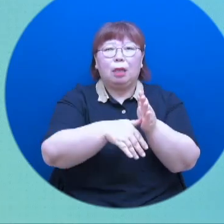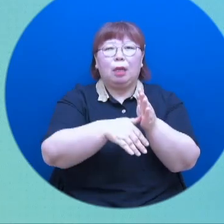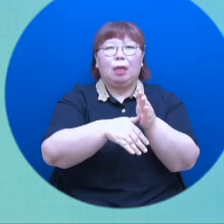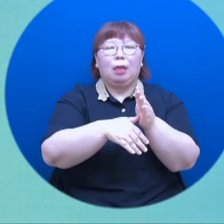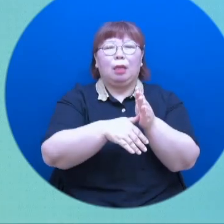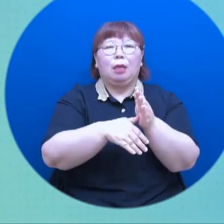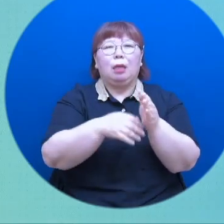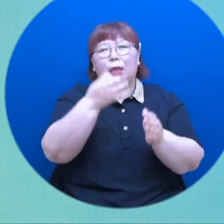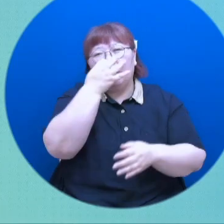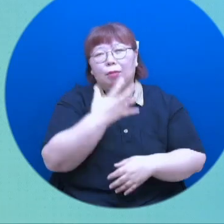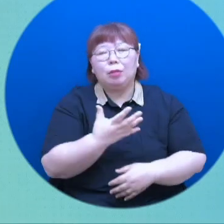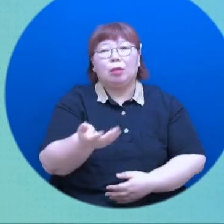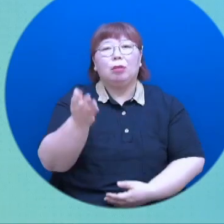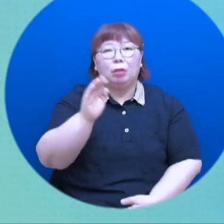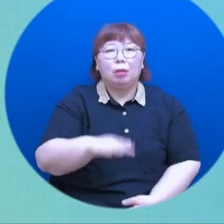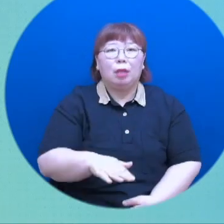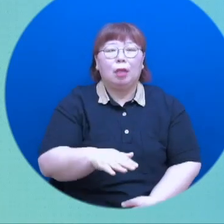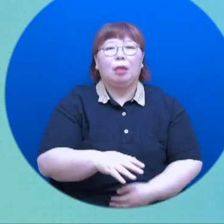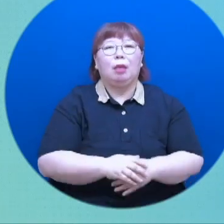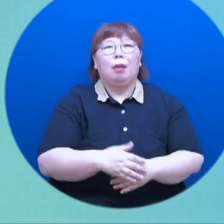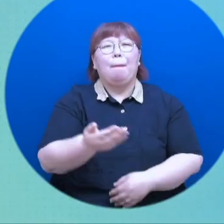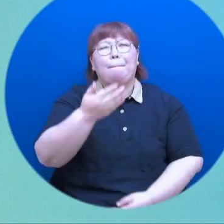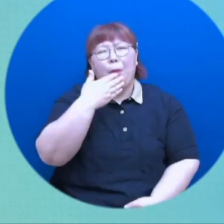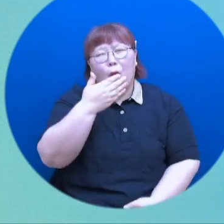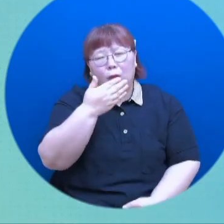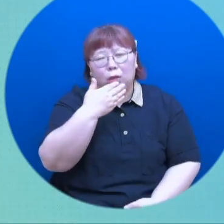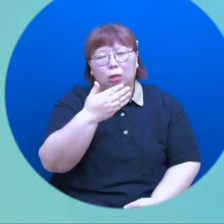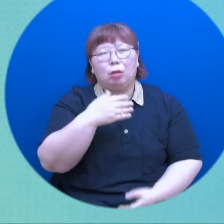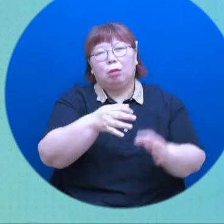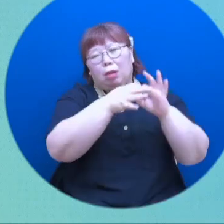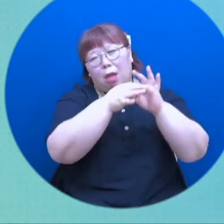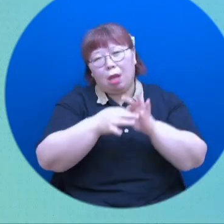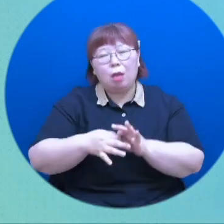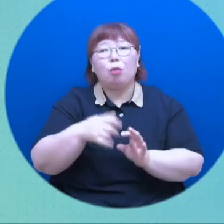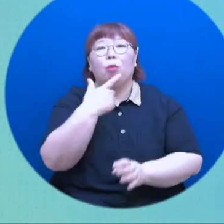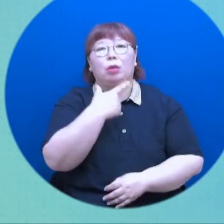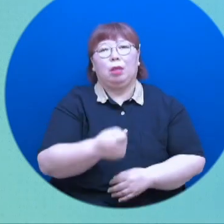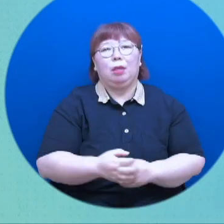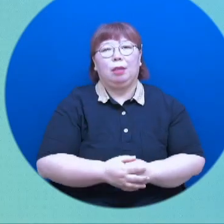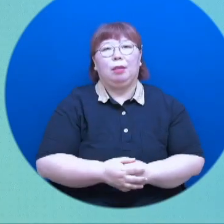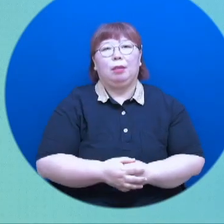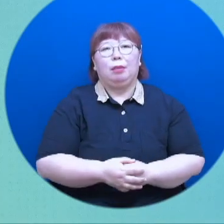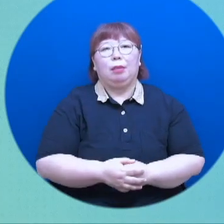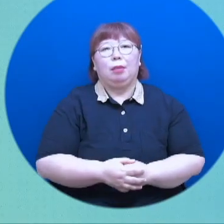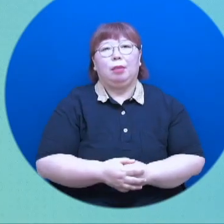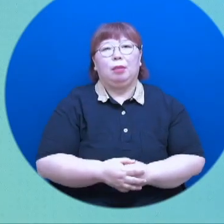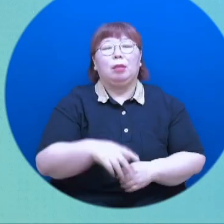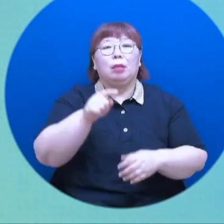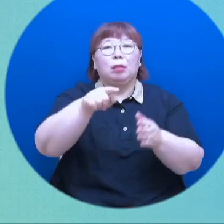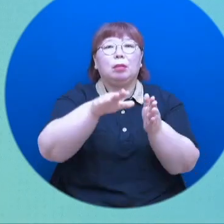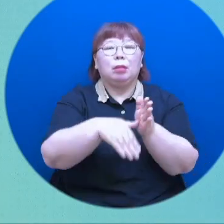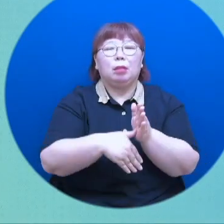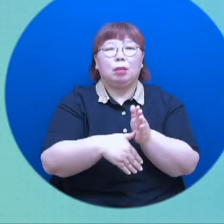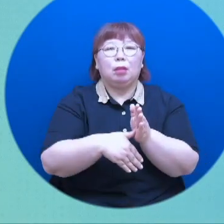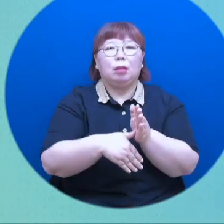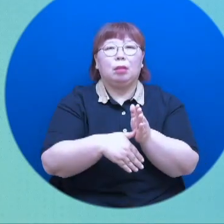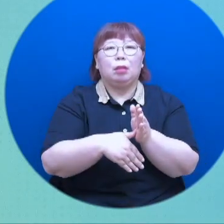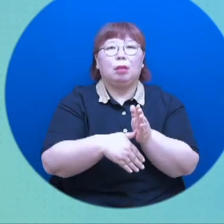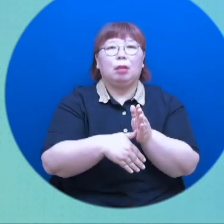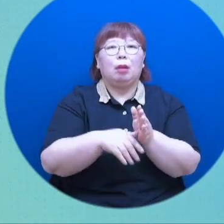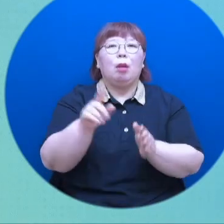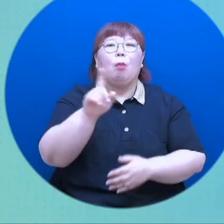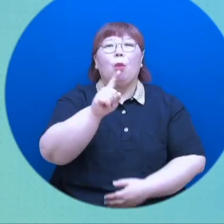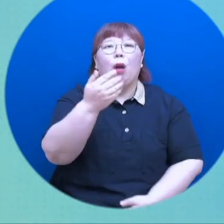입덧이 끝나면서 먹는 거를 계속 원하잖아요. 그때에 뭐가